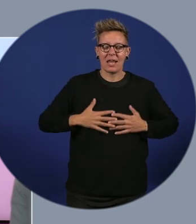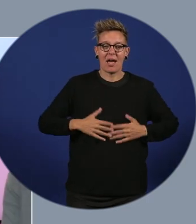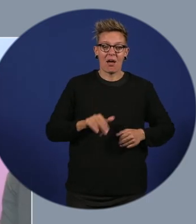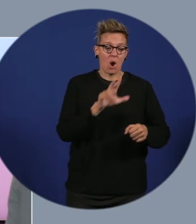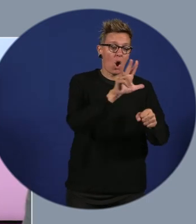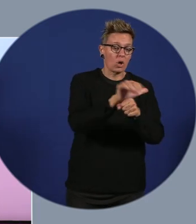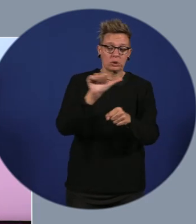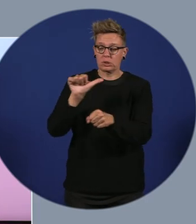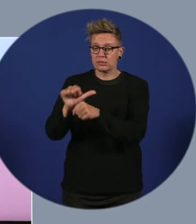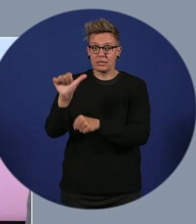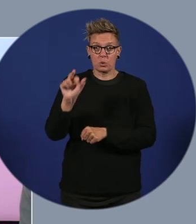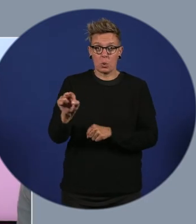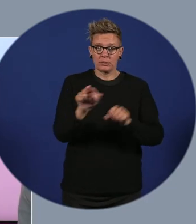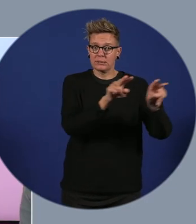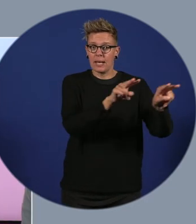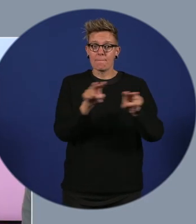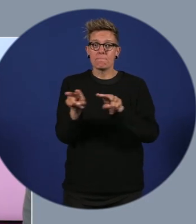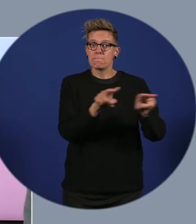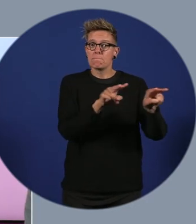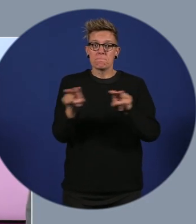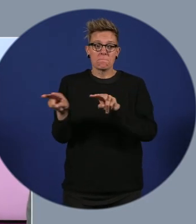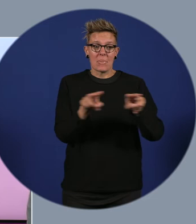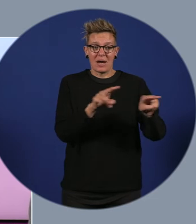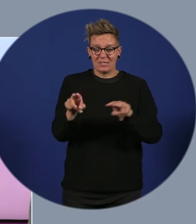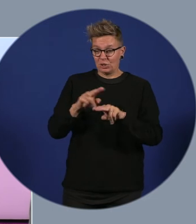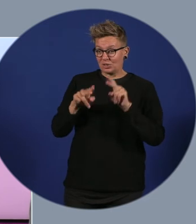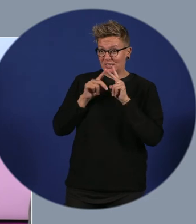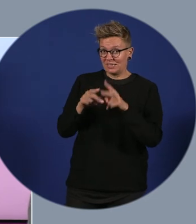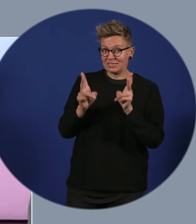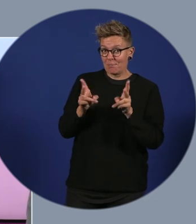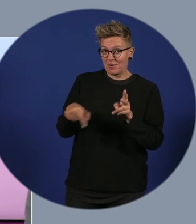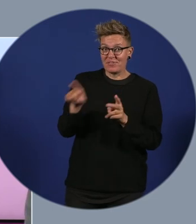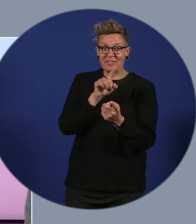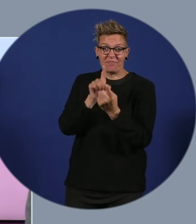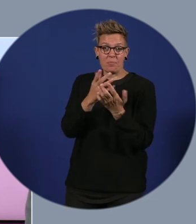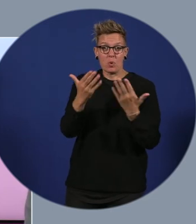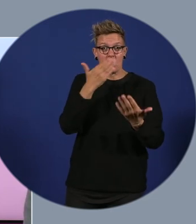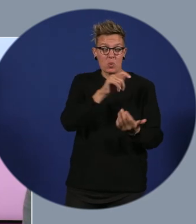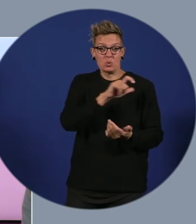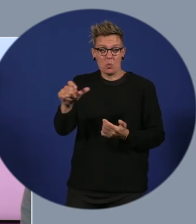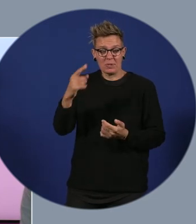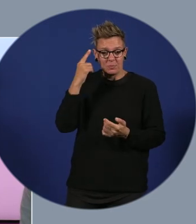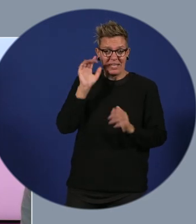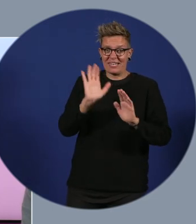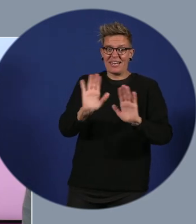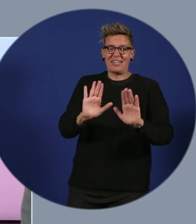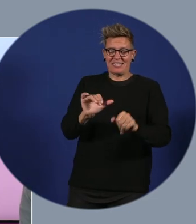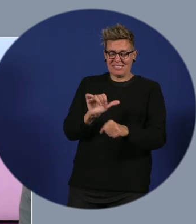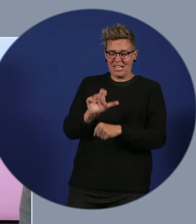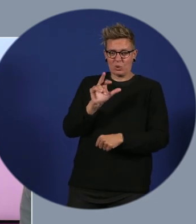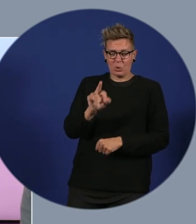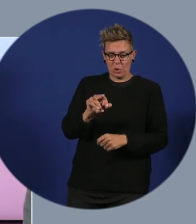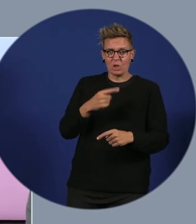och 16-åringar. Så att om man ska liksom prata om den aspekten, jag känner igen den här bilden. Vi träffar ju också unga som tänker så här, att nej, men varför skulle jag